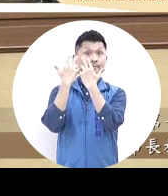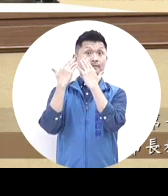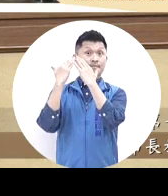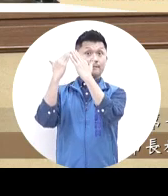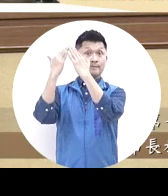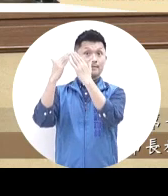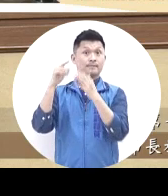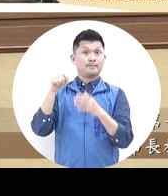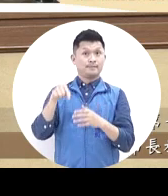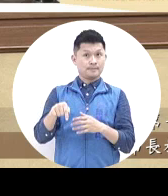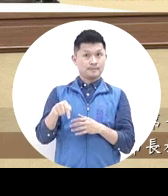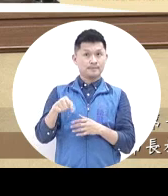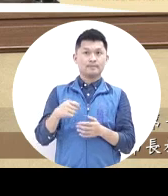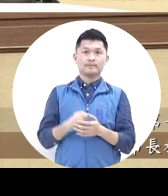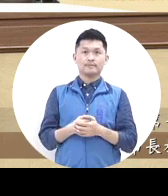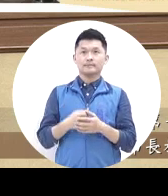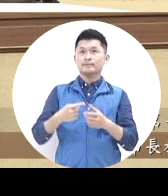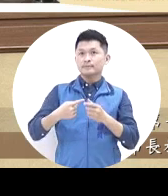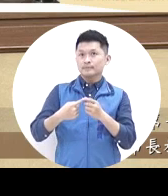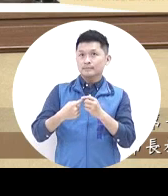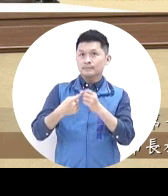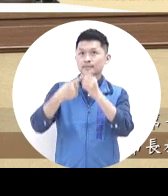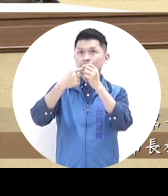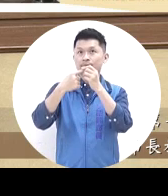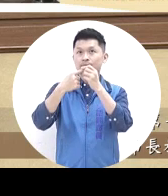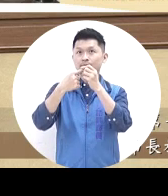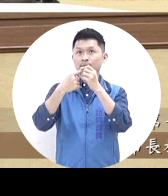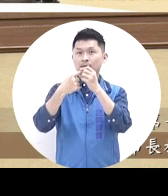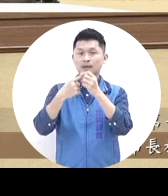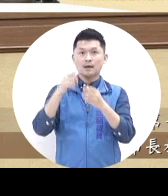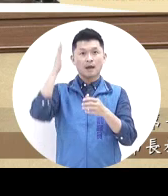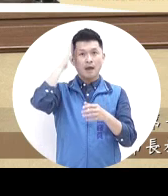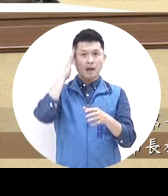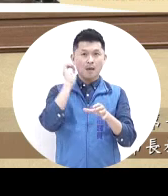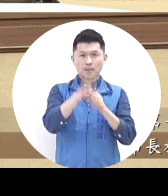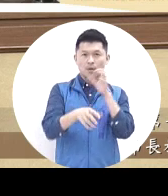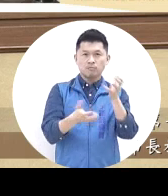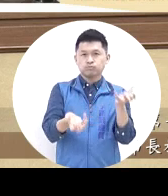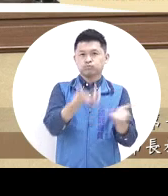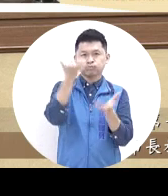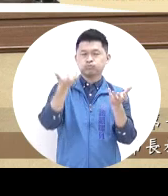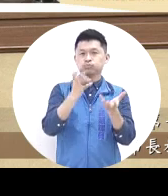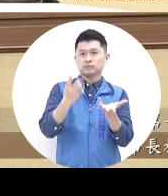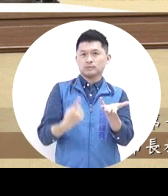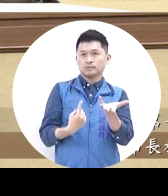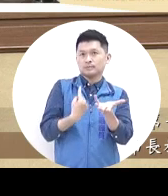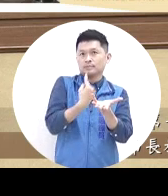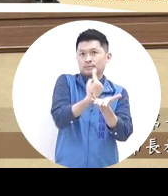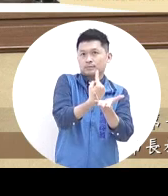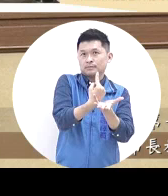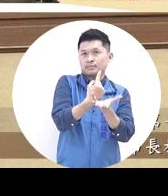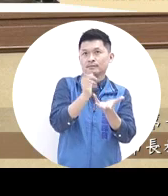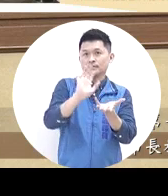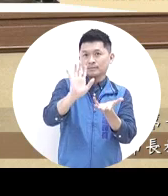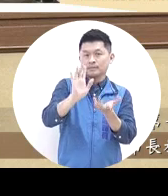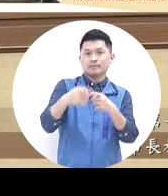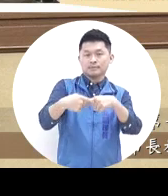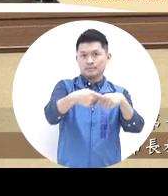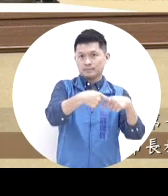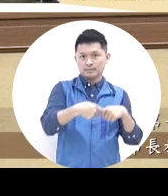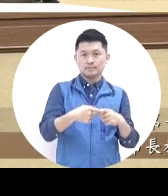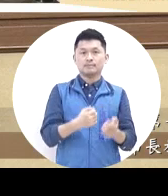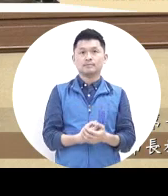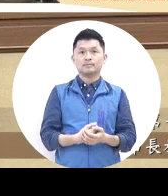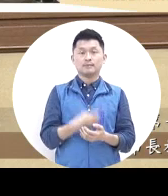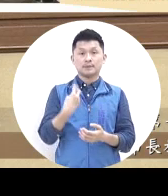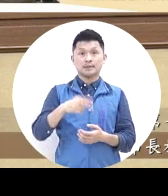者联盟，并率6都签署气候紧急宣言，而且成立一个气